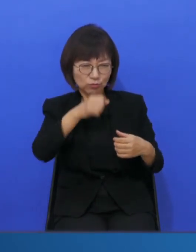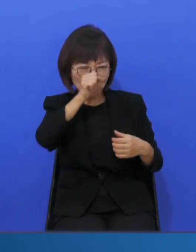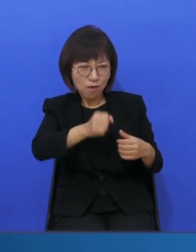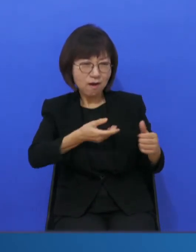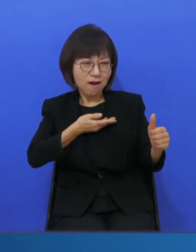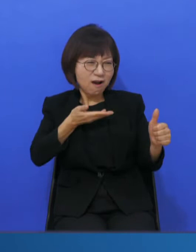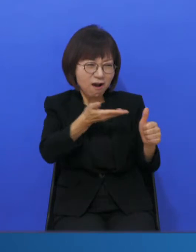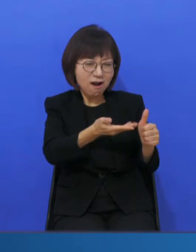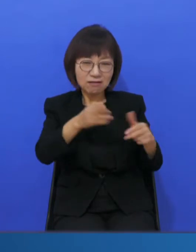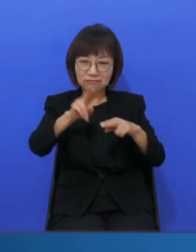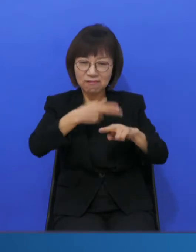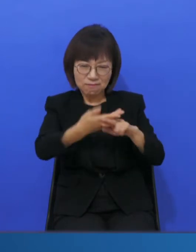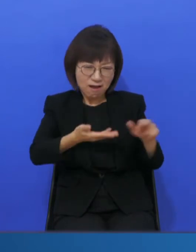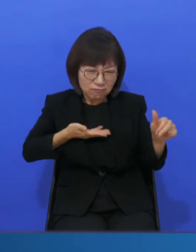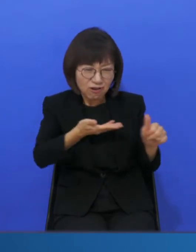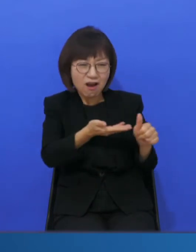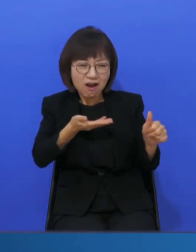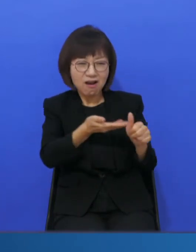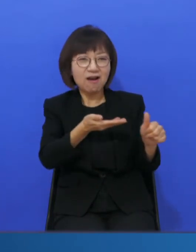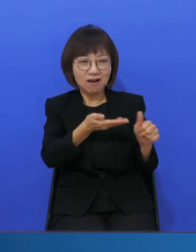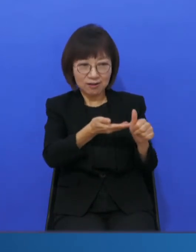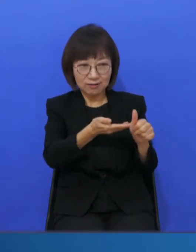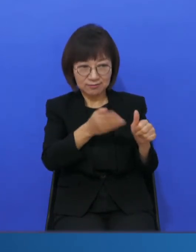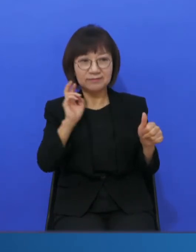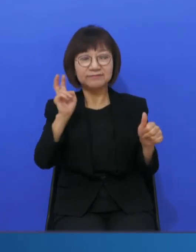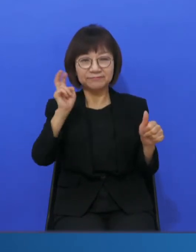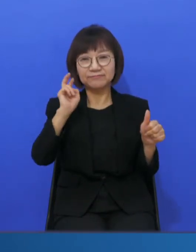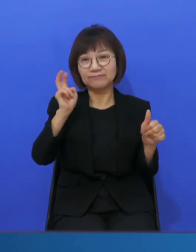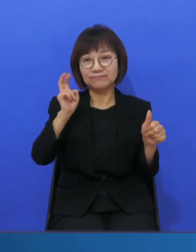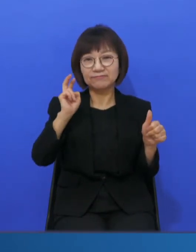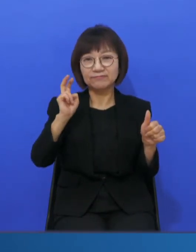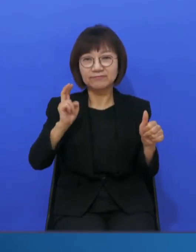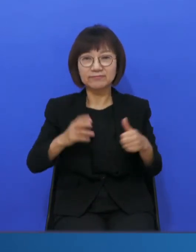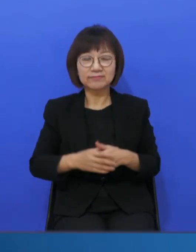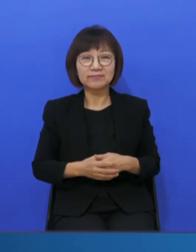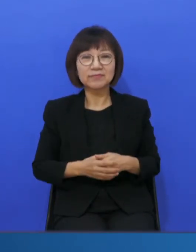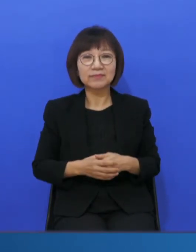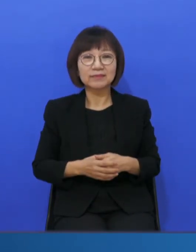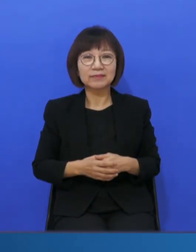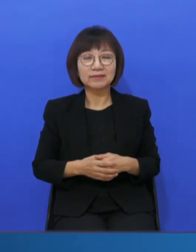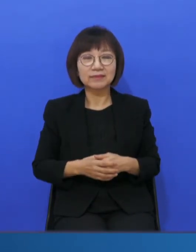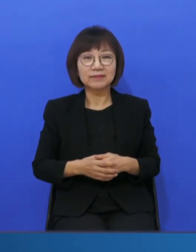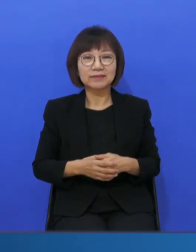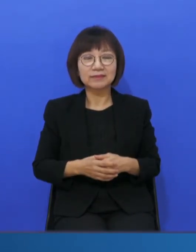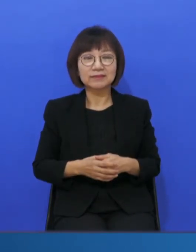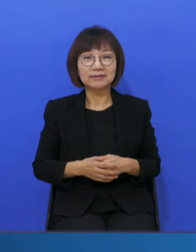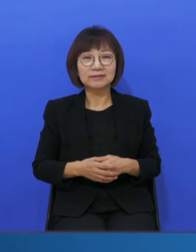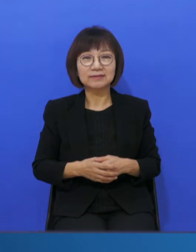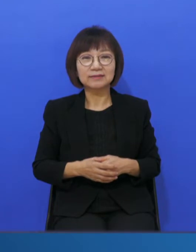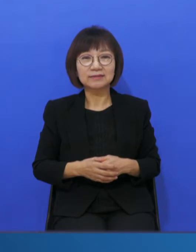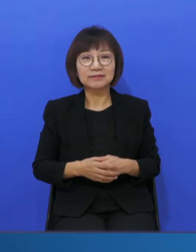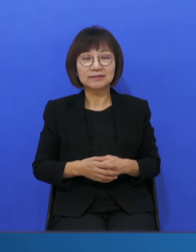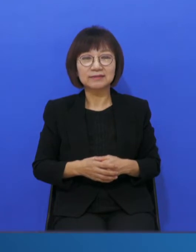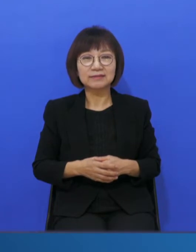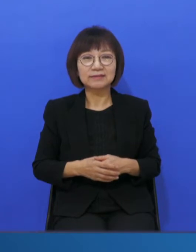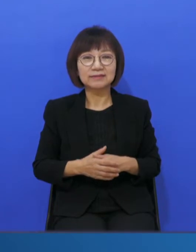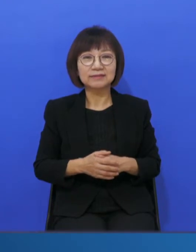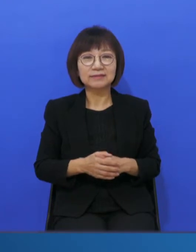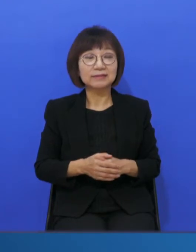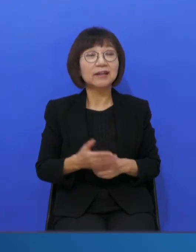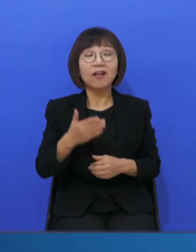him into a more hardship? She'll probably feed him well, give him lots of good clothing and allowance. 이긴 게 문제가 요셉은 그런